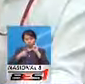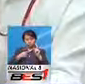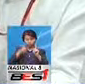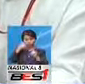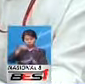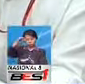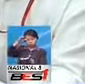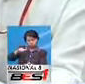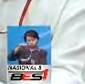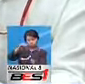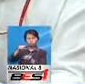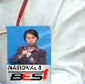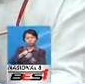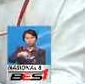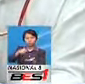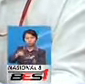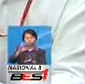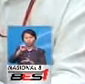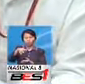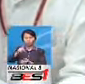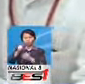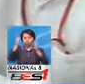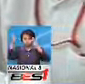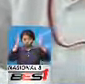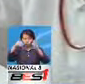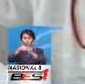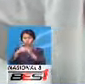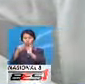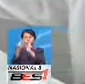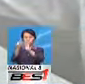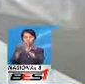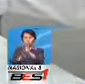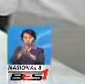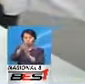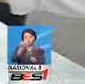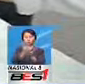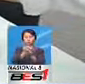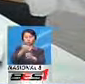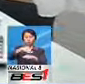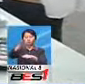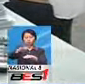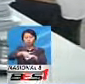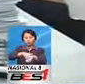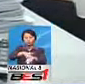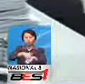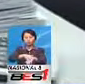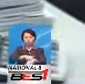mengoptimumkan perbelanjaan pembangunan dan operasi di negara ini dalam menghadapi pertumbuhan ekonomi yang lebih perlahan